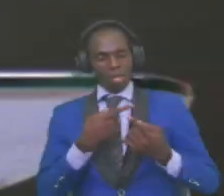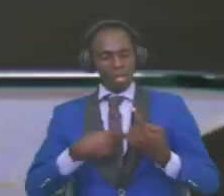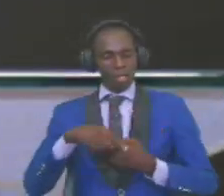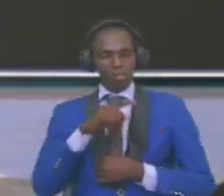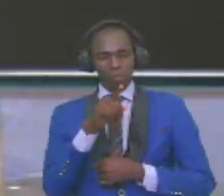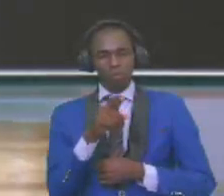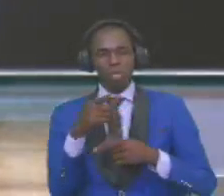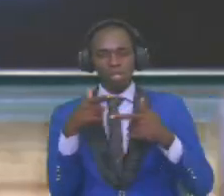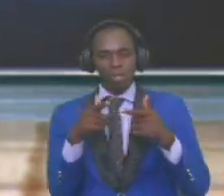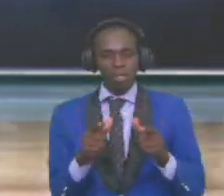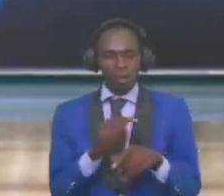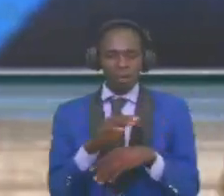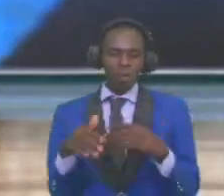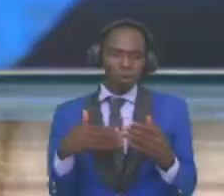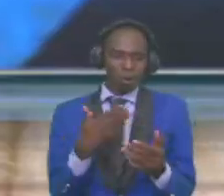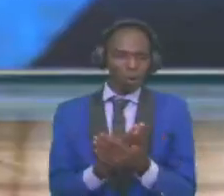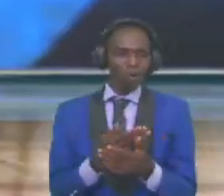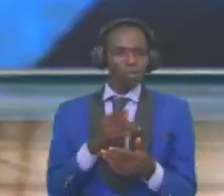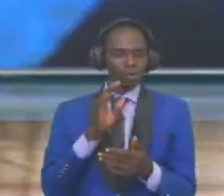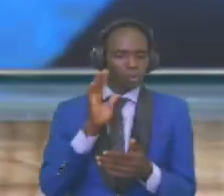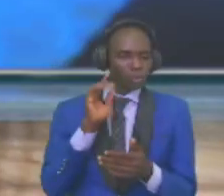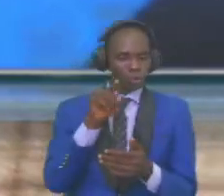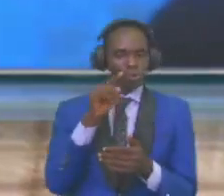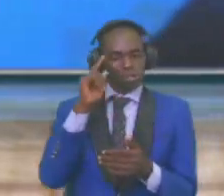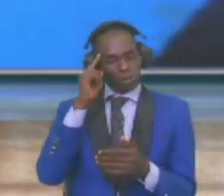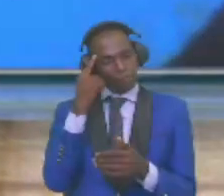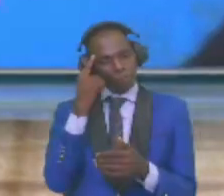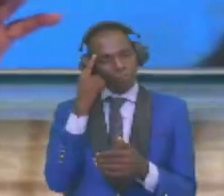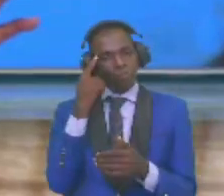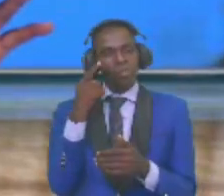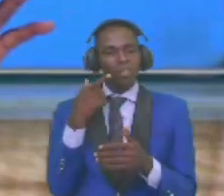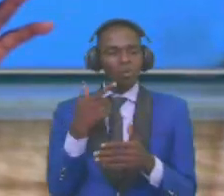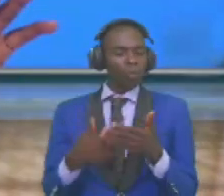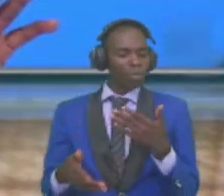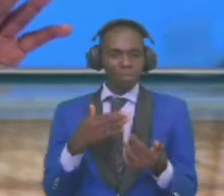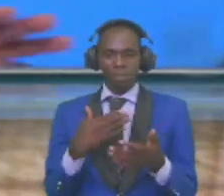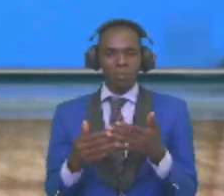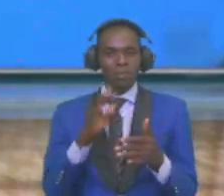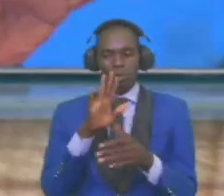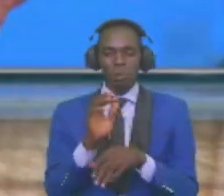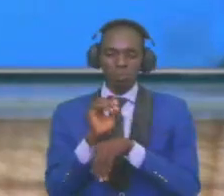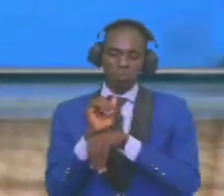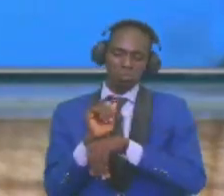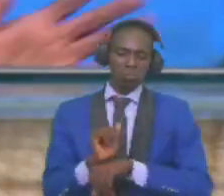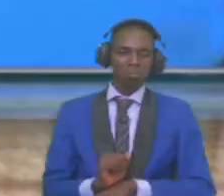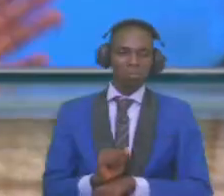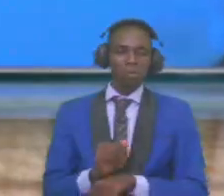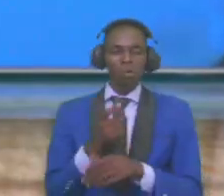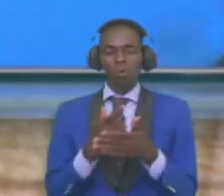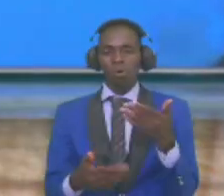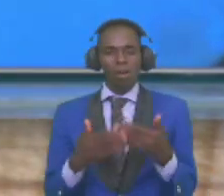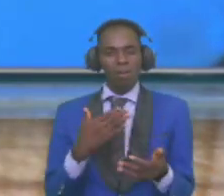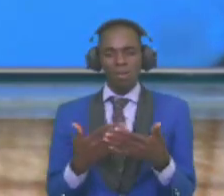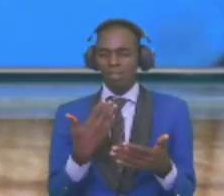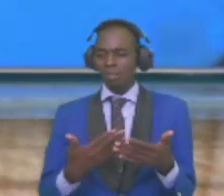toi que tout ce que tu fais quel que soit ton émotion quelle que soit la pression quelles que soient